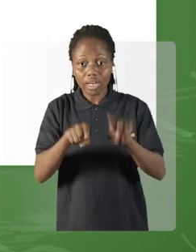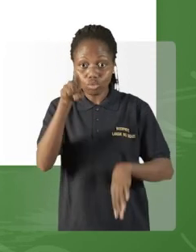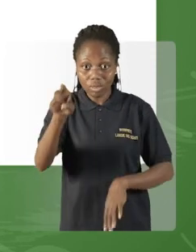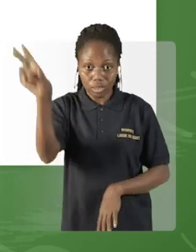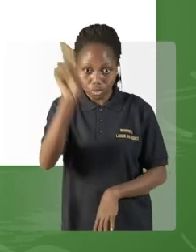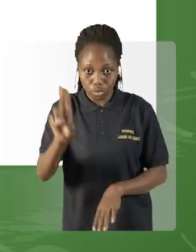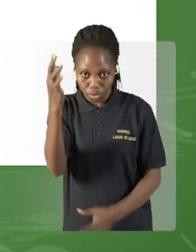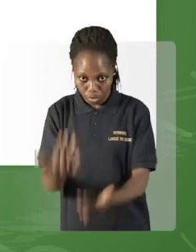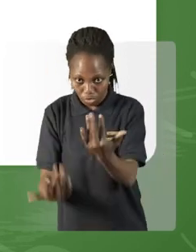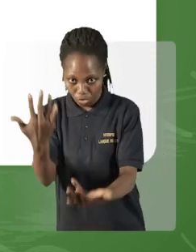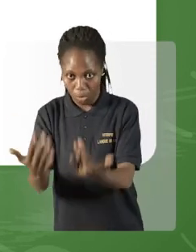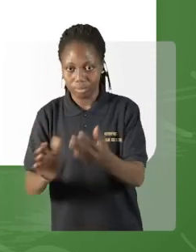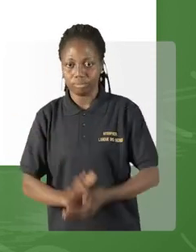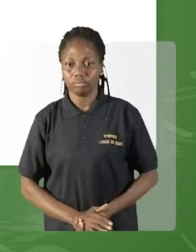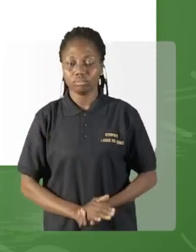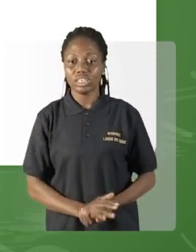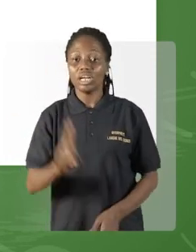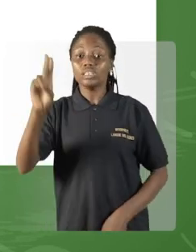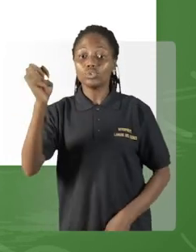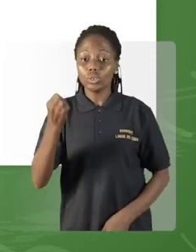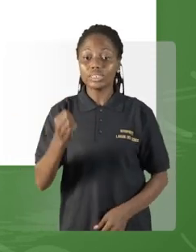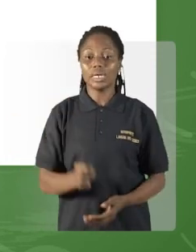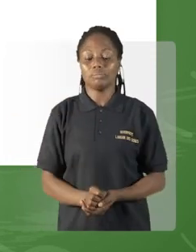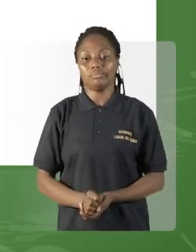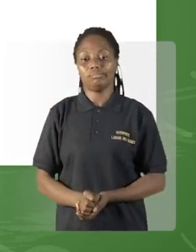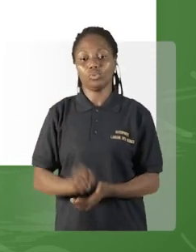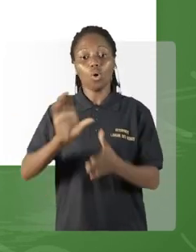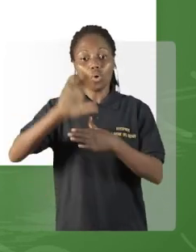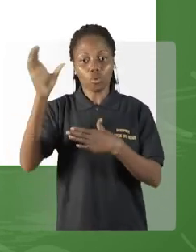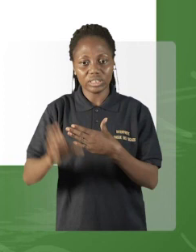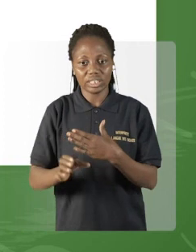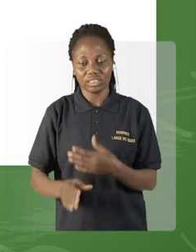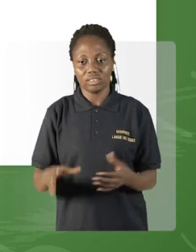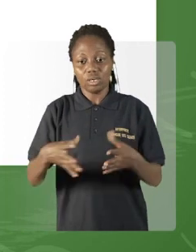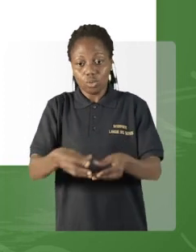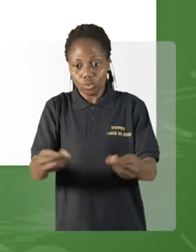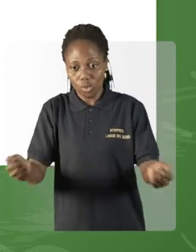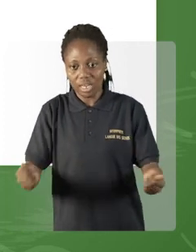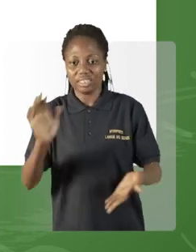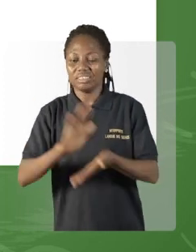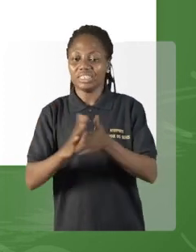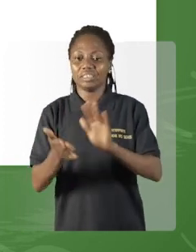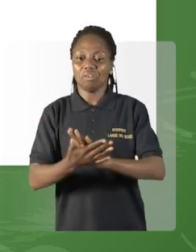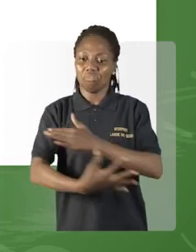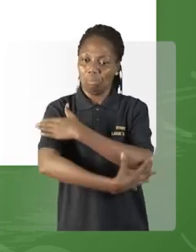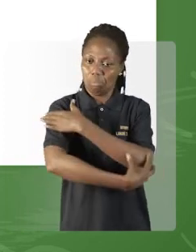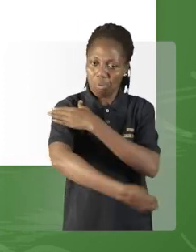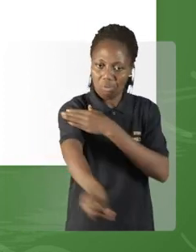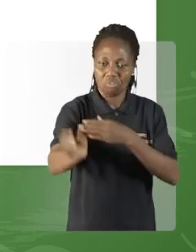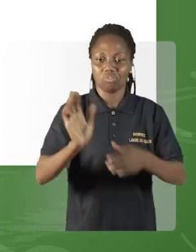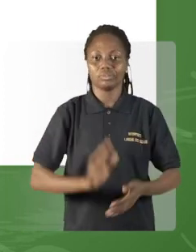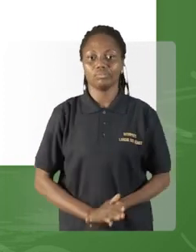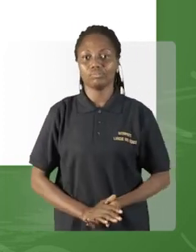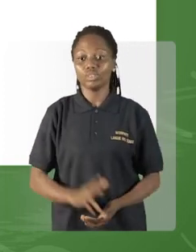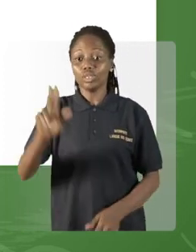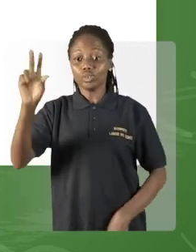Deuxièmement, l'appauvrissement des sols. Troisièmement, le risque de